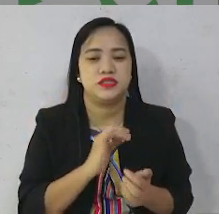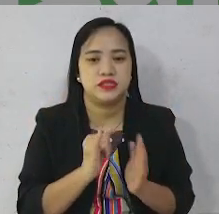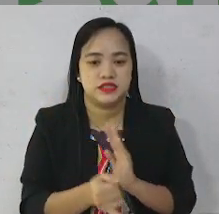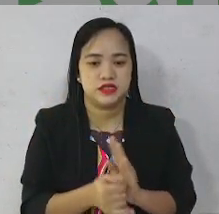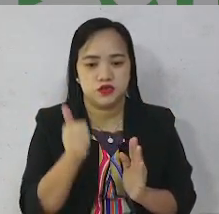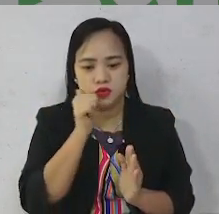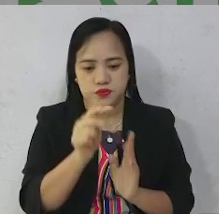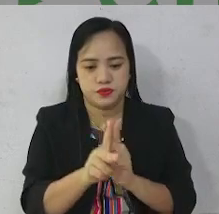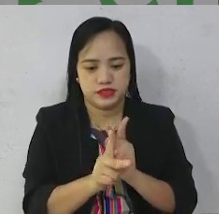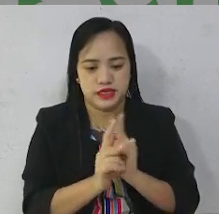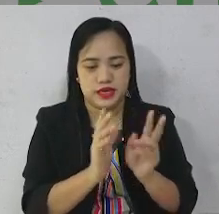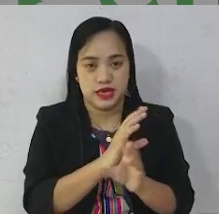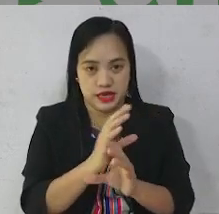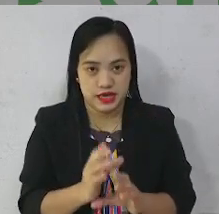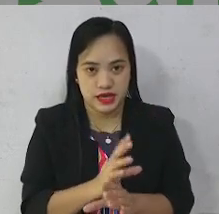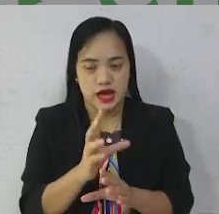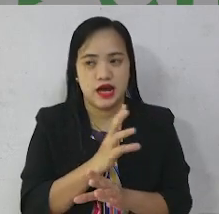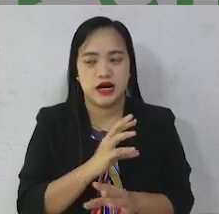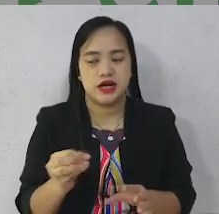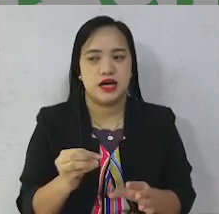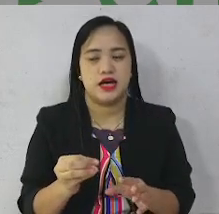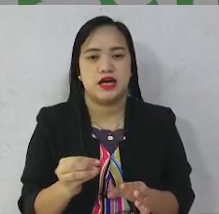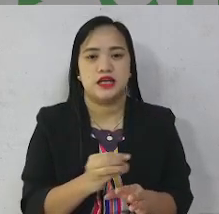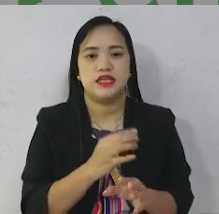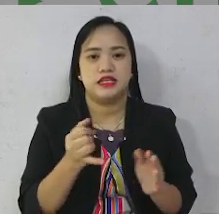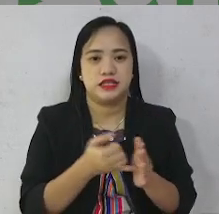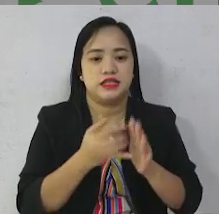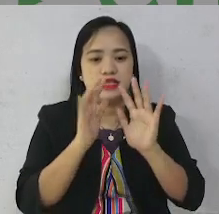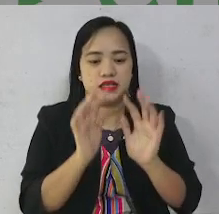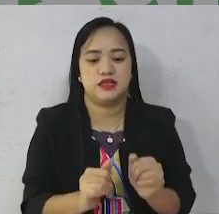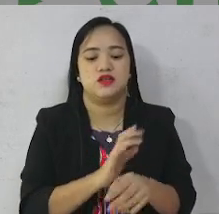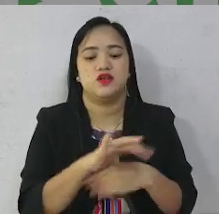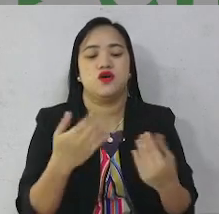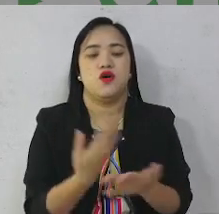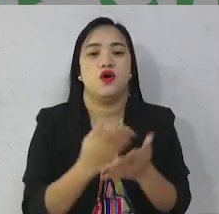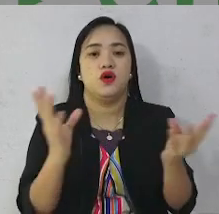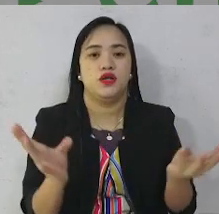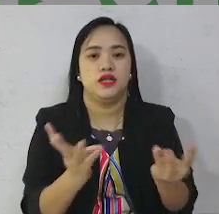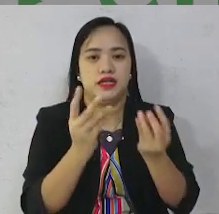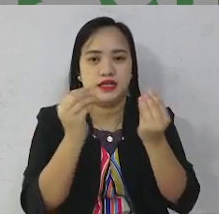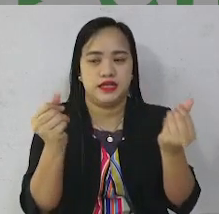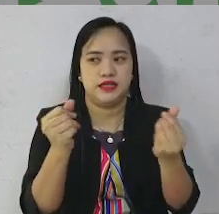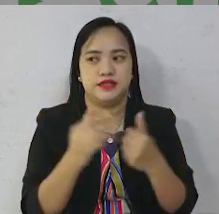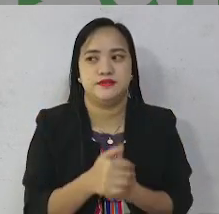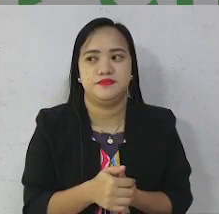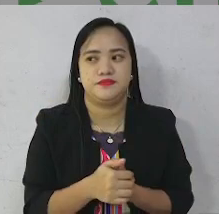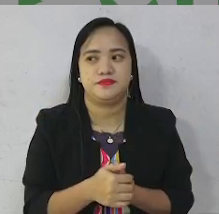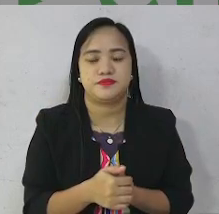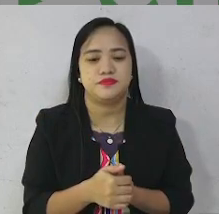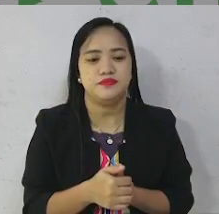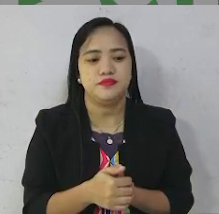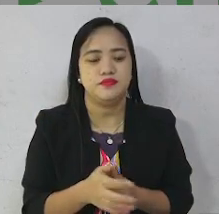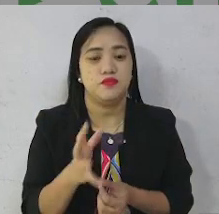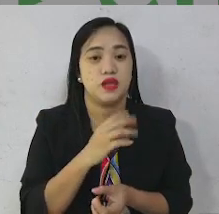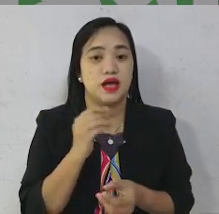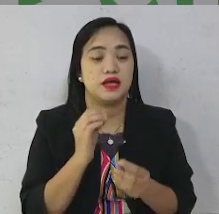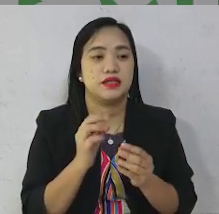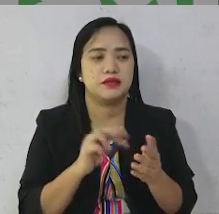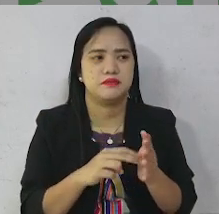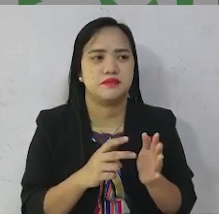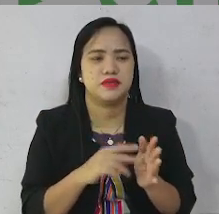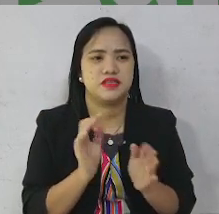po ninyo sugat niyo ng maayos gagaling po yanan yun nga po Meron po kayong ibang sakit katulad